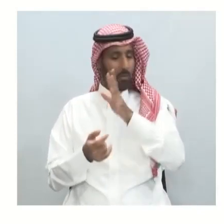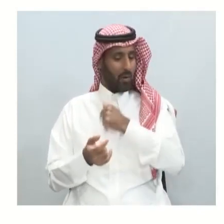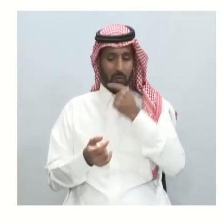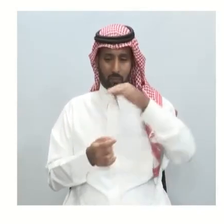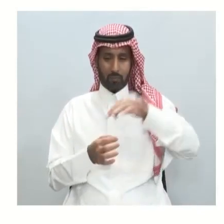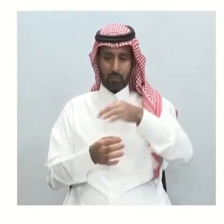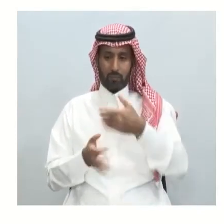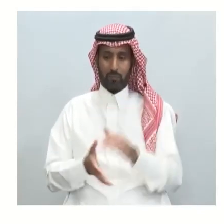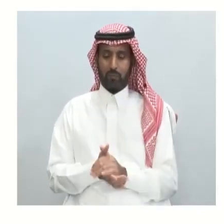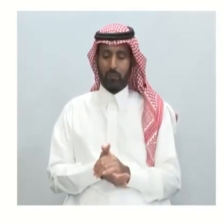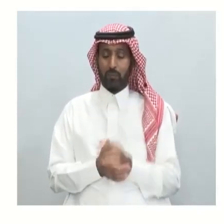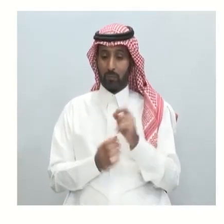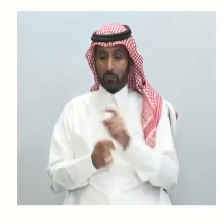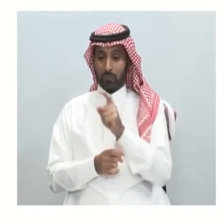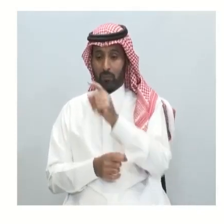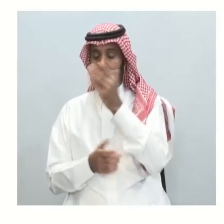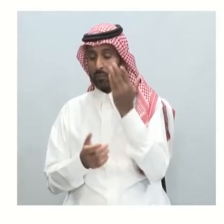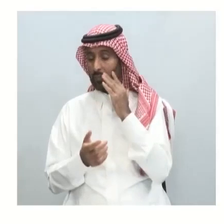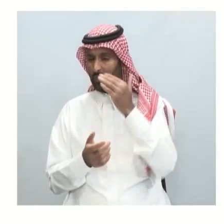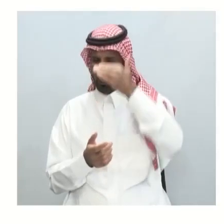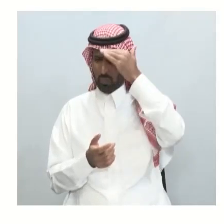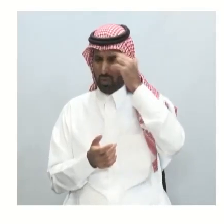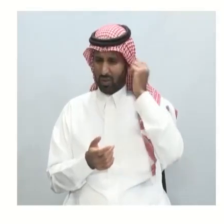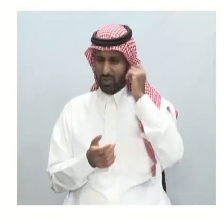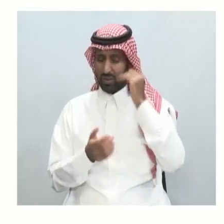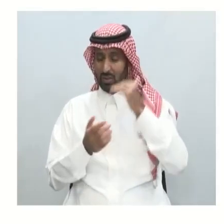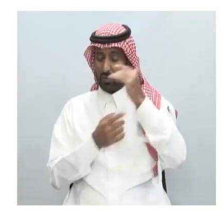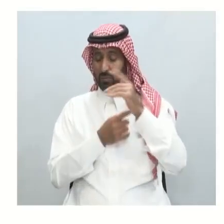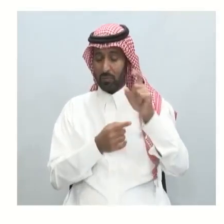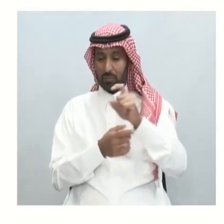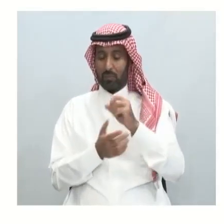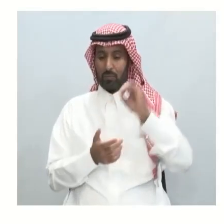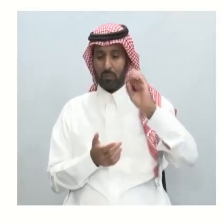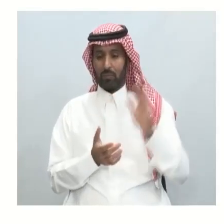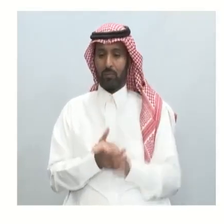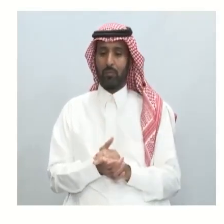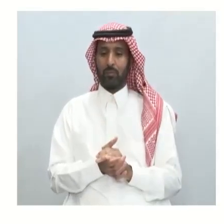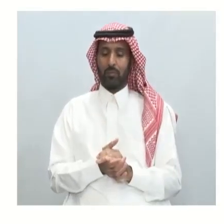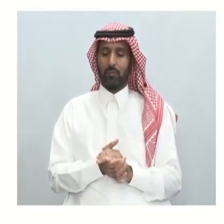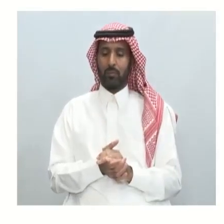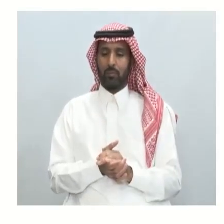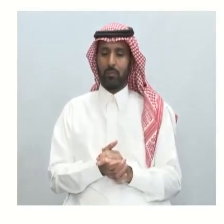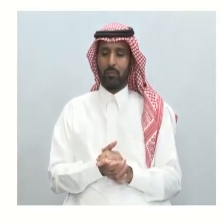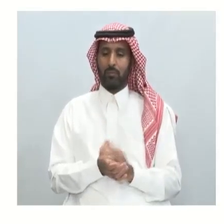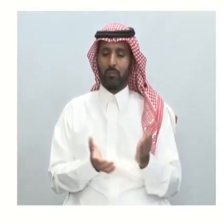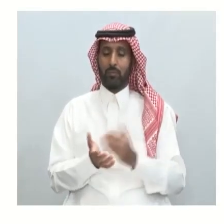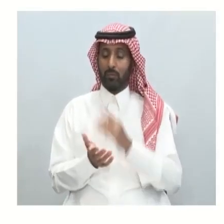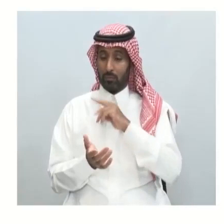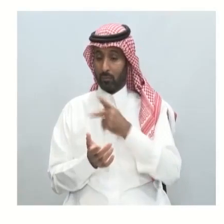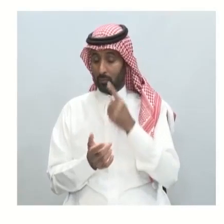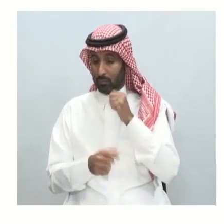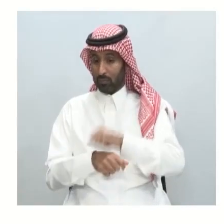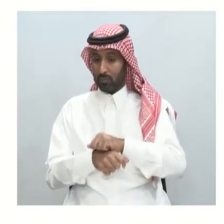تقريبا ستكون في الحاله الغازيه عند درجه حراره الغرفه مثل الاكسجين ثاني اكسيد الكربون وكبريتيد الهيدروجين بالنسبه